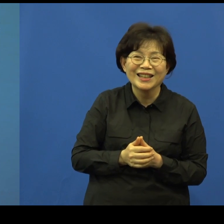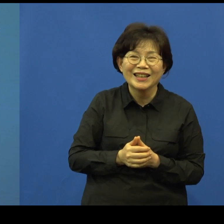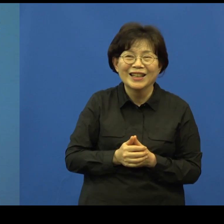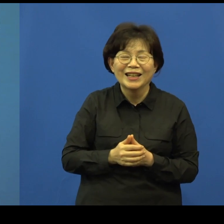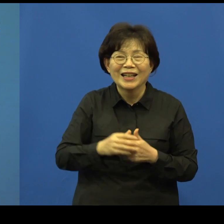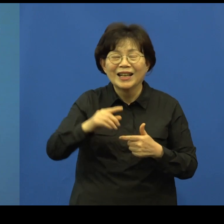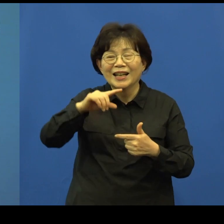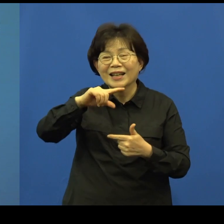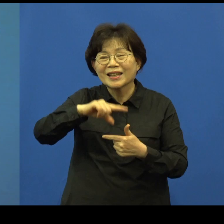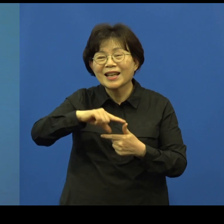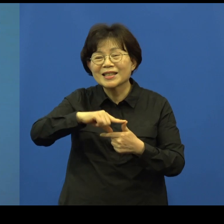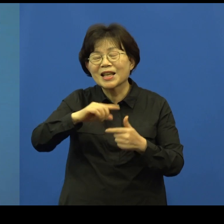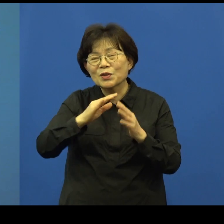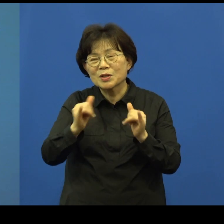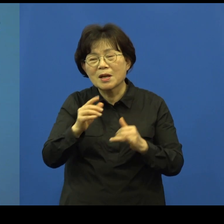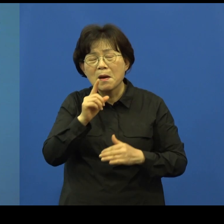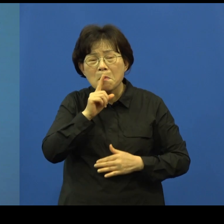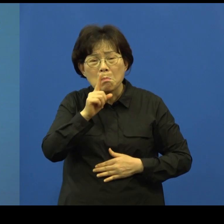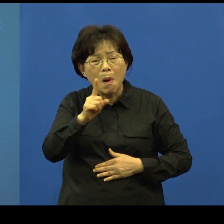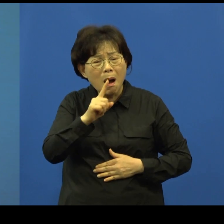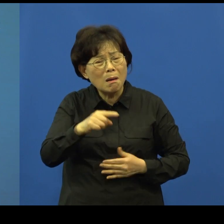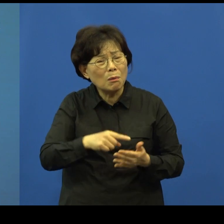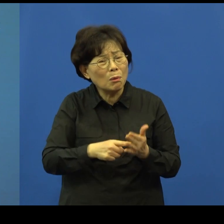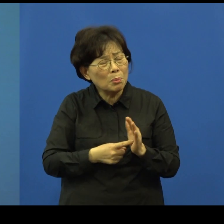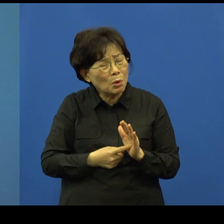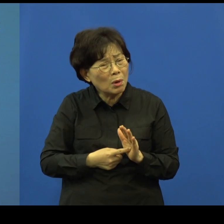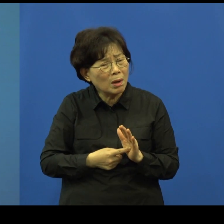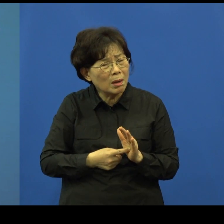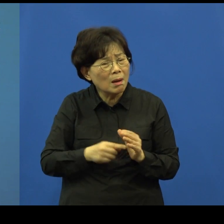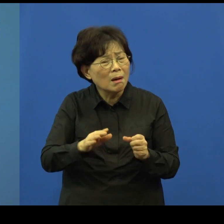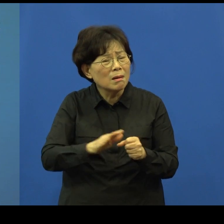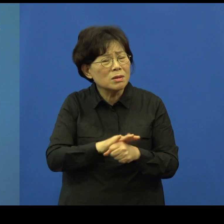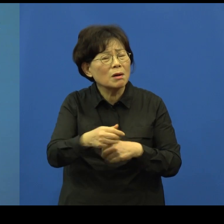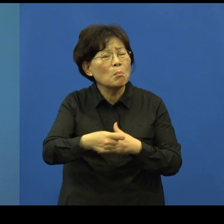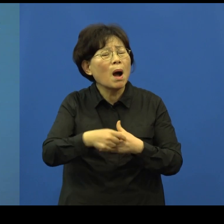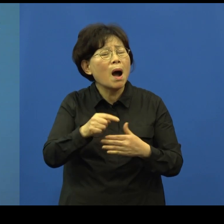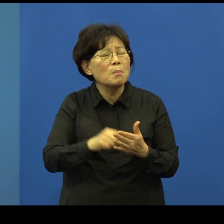경상도 사람들은 꼭 얘기해요. 말로 해야 됩니까? 말로 해야 됩니다.